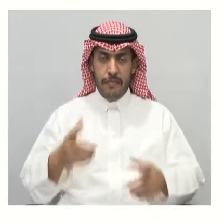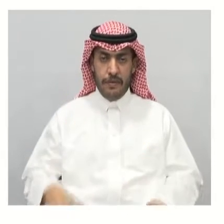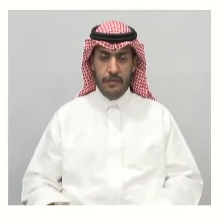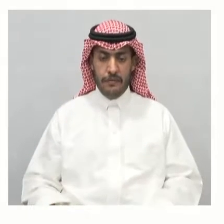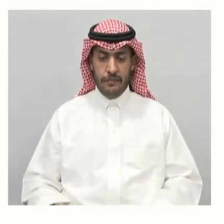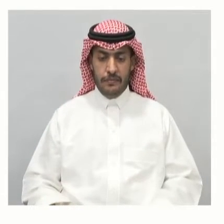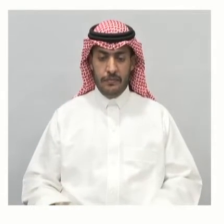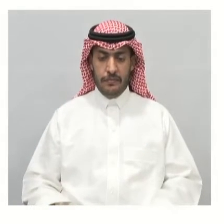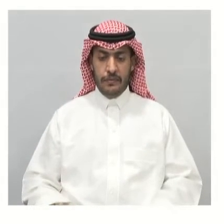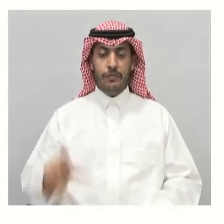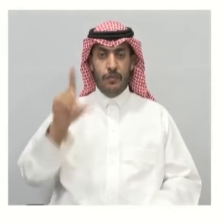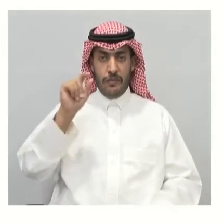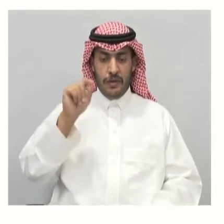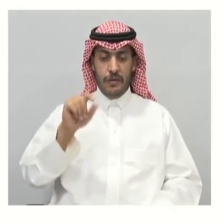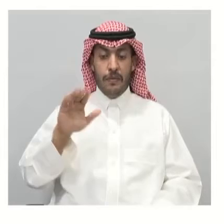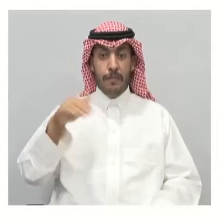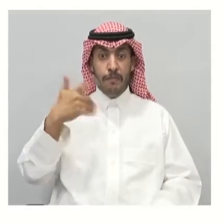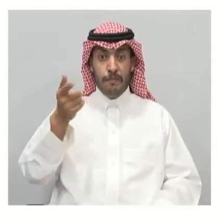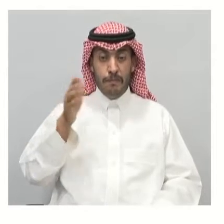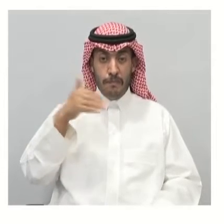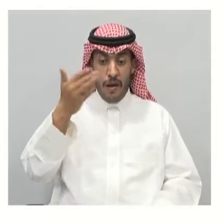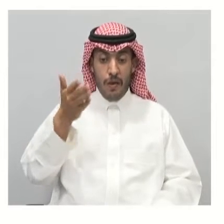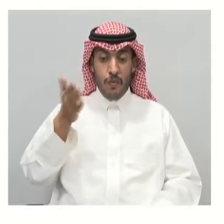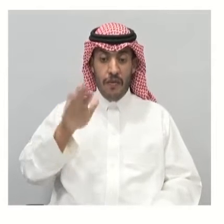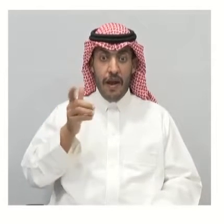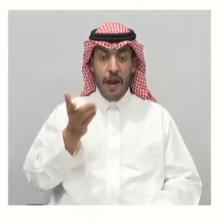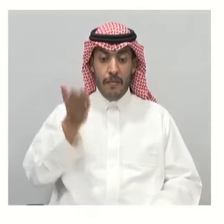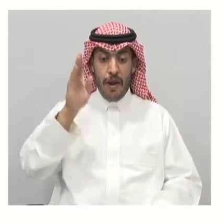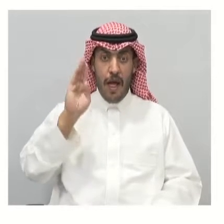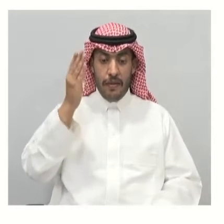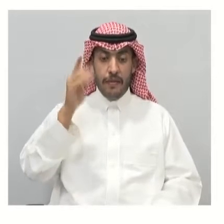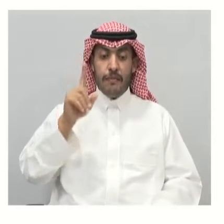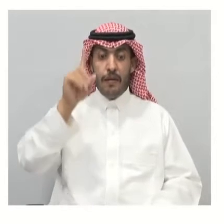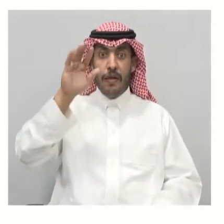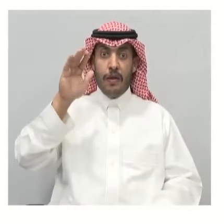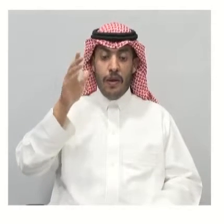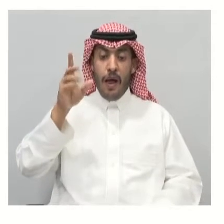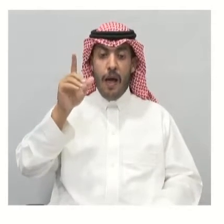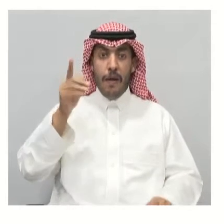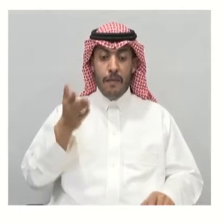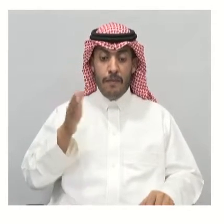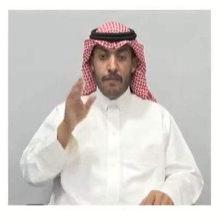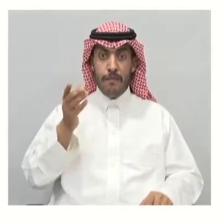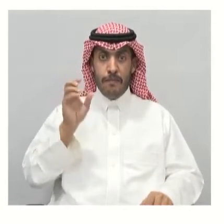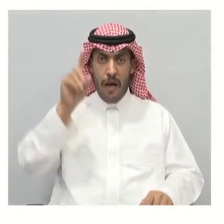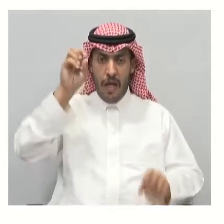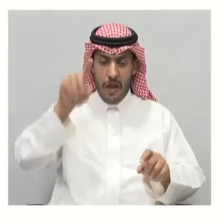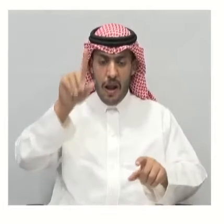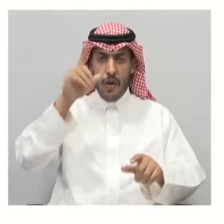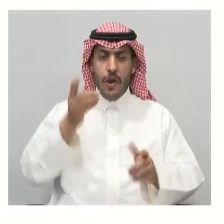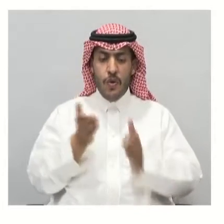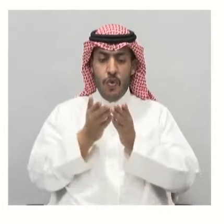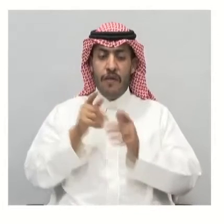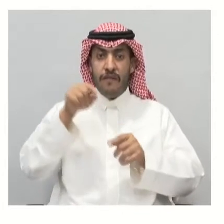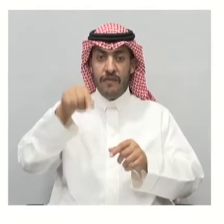السلام ممتاز بعد وفاه نبي الله ادم بعث الله النبي نوحا واخذ يدعو الى توحيد الله